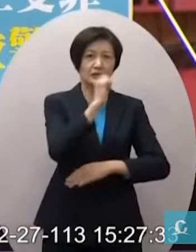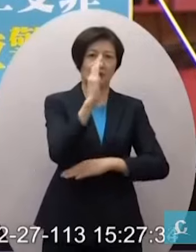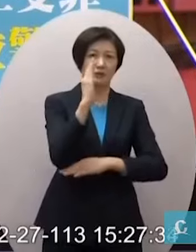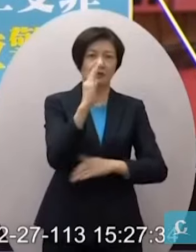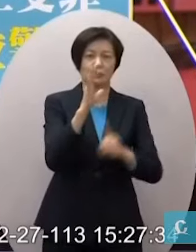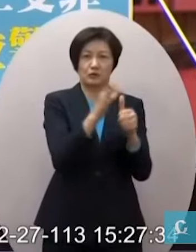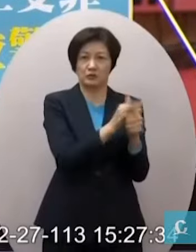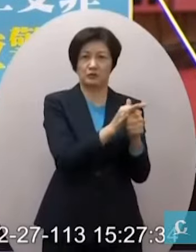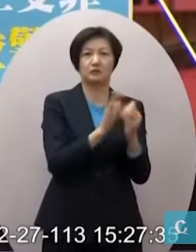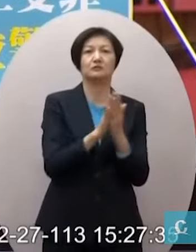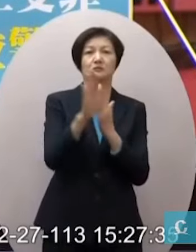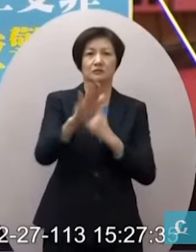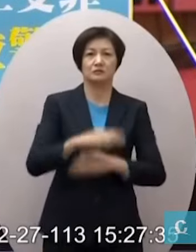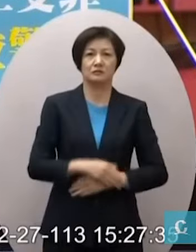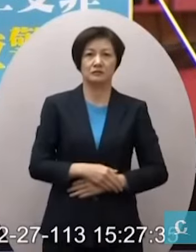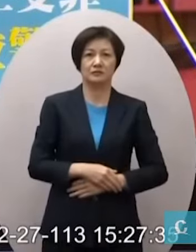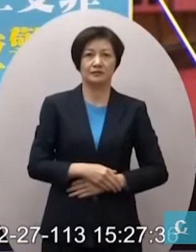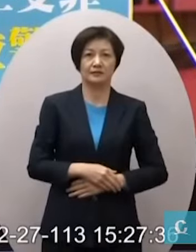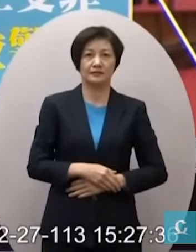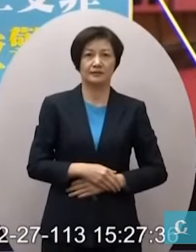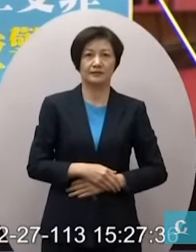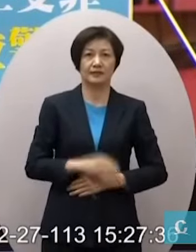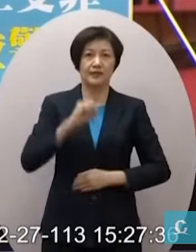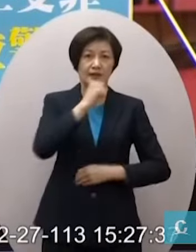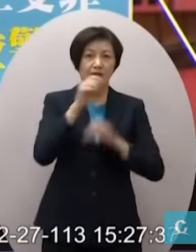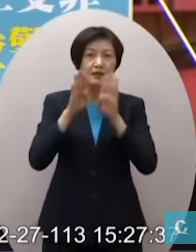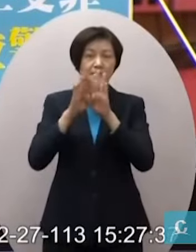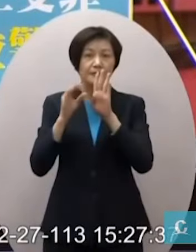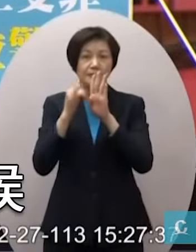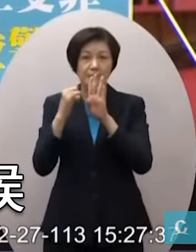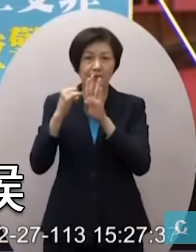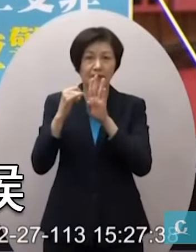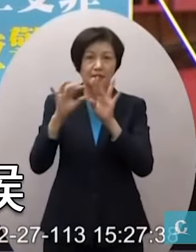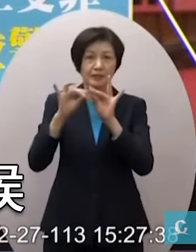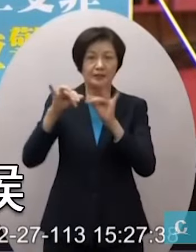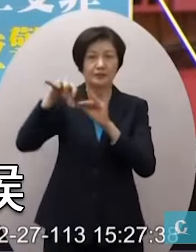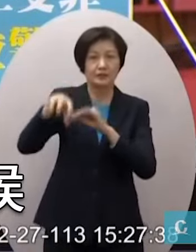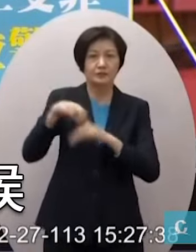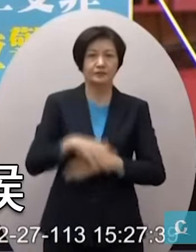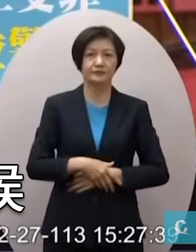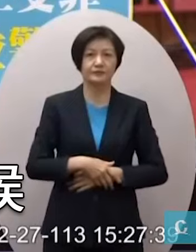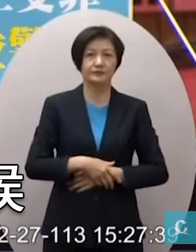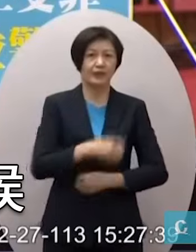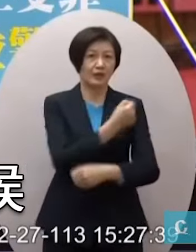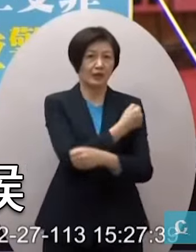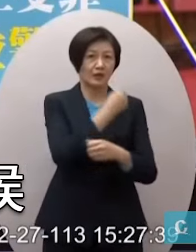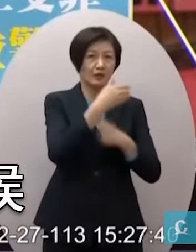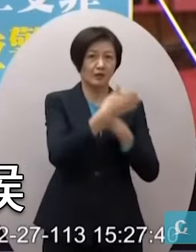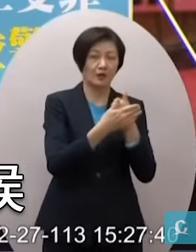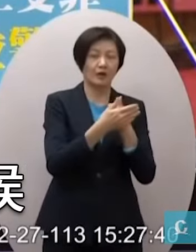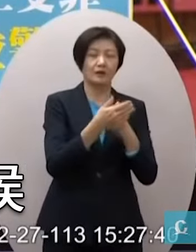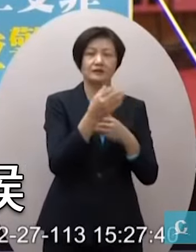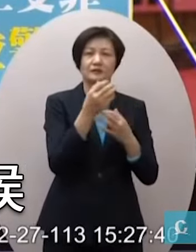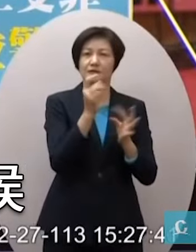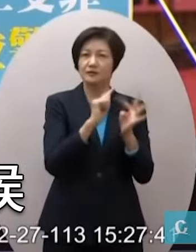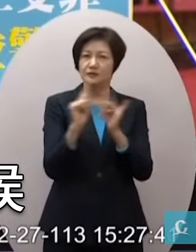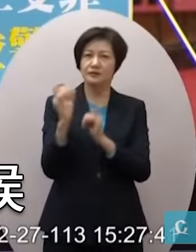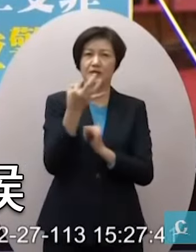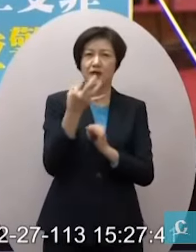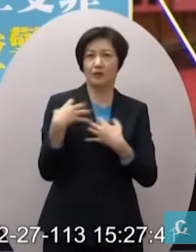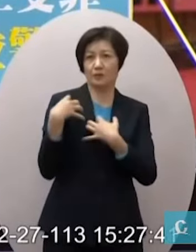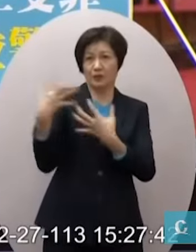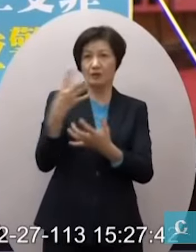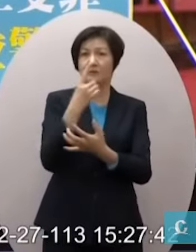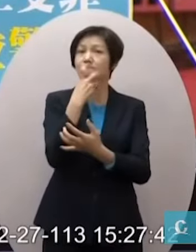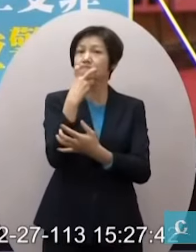把台湾省台闽地区劳保局所有的经费移到中央来的